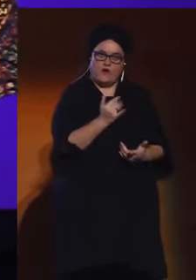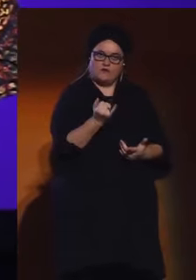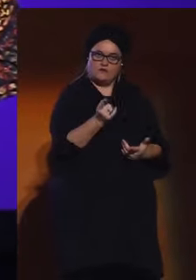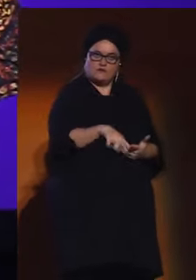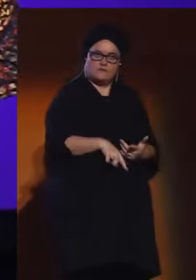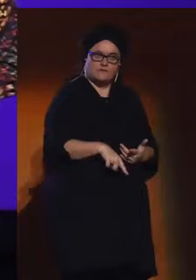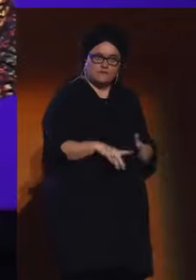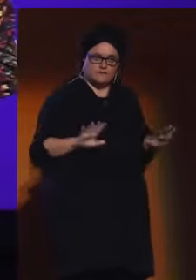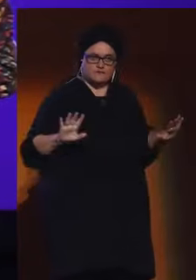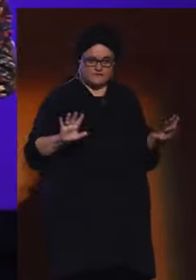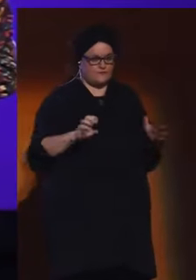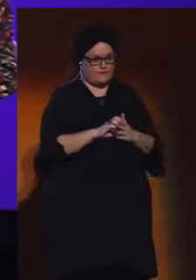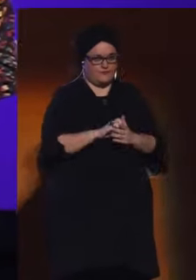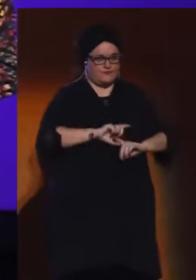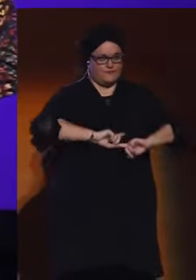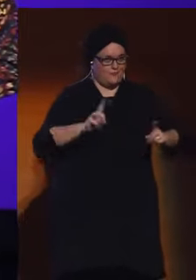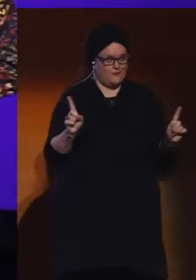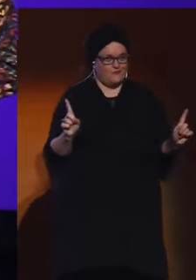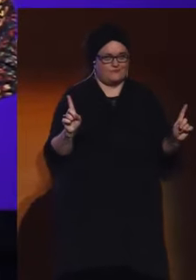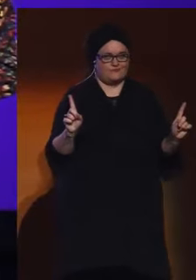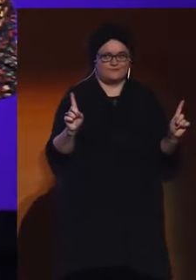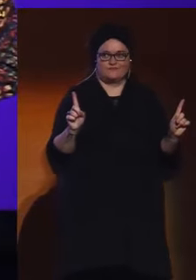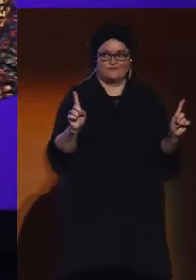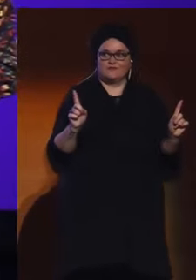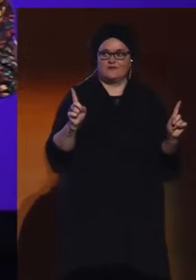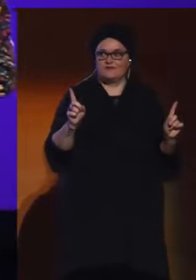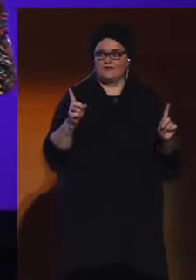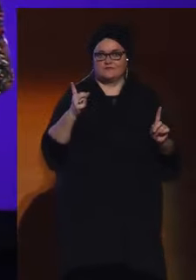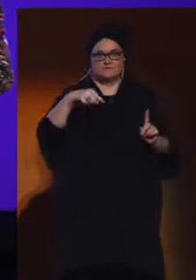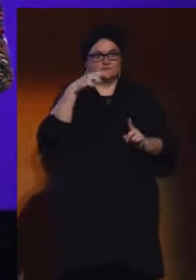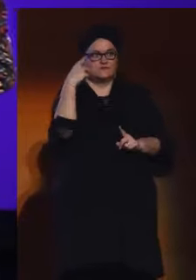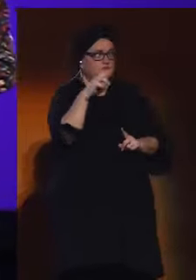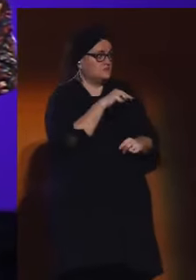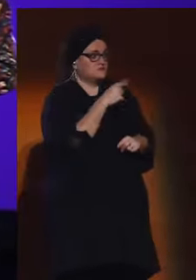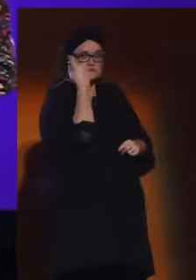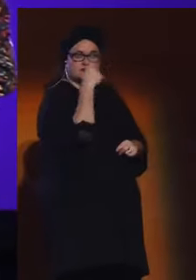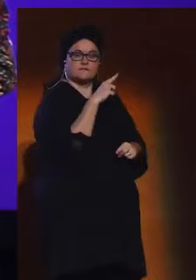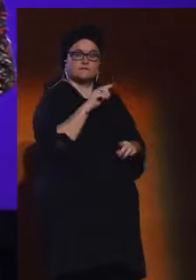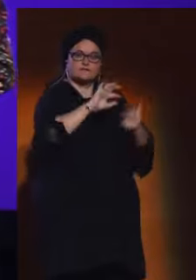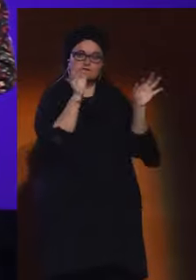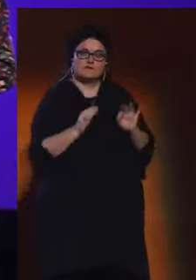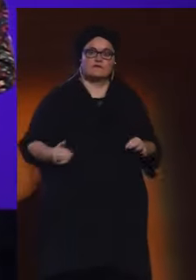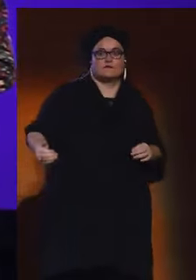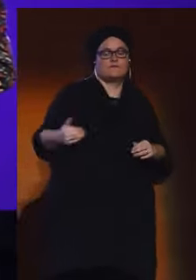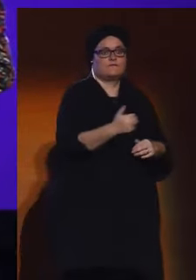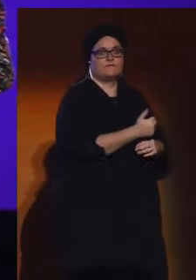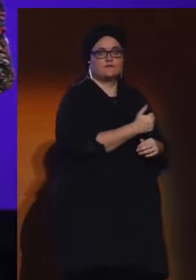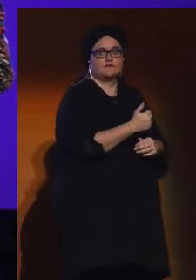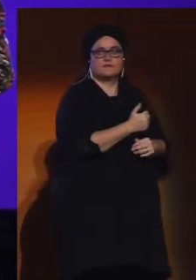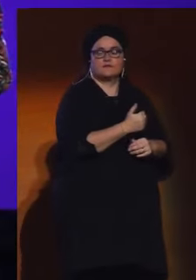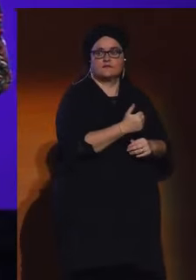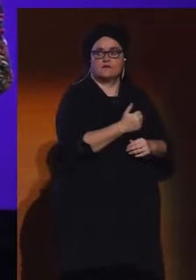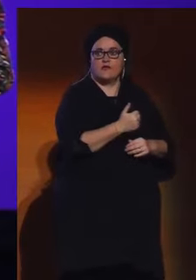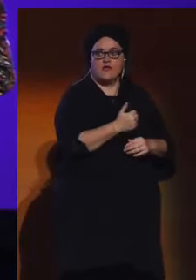berarekin, inolako dudari gabe. Ez da, inzuzen ere badakizu, ez dakitakizun, baina Euskal Herria Bildun, baita ere,